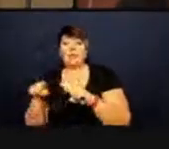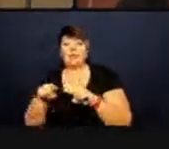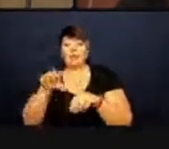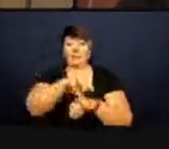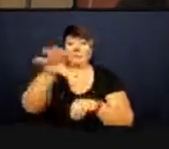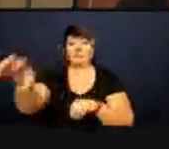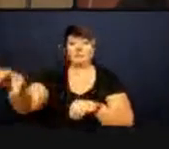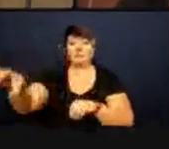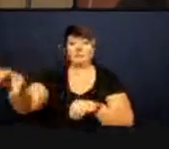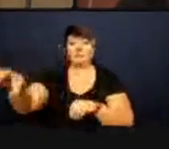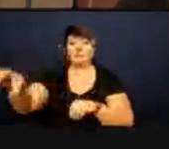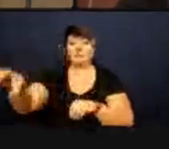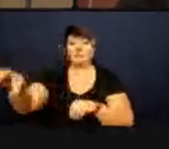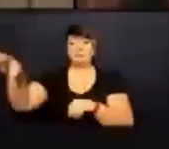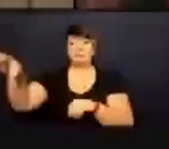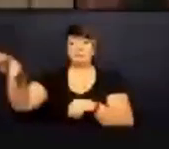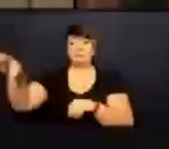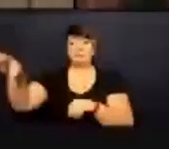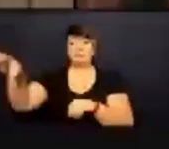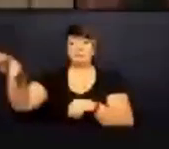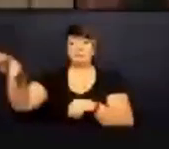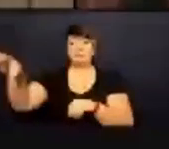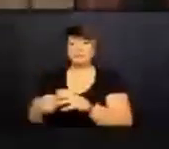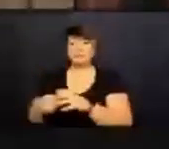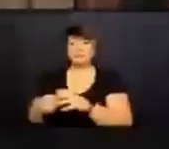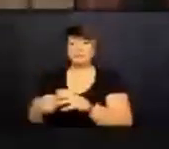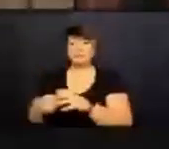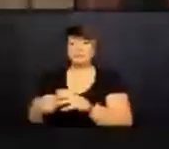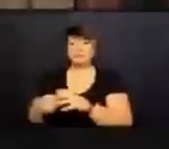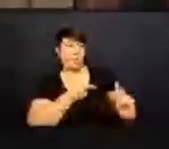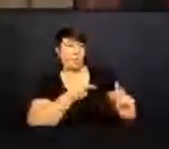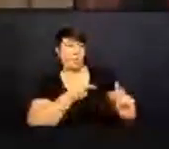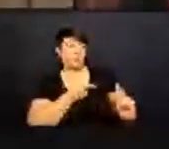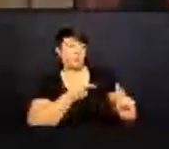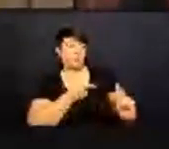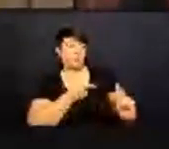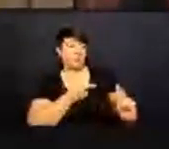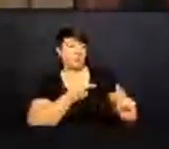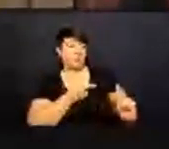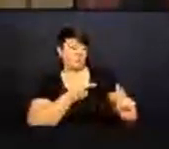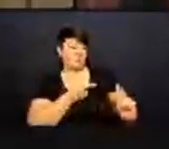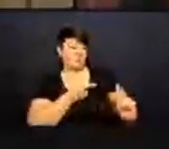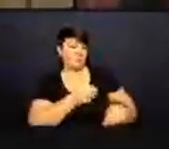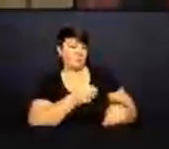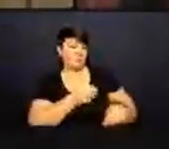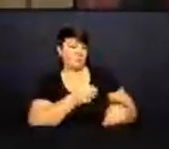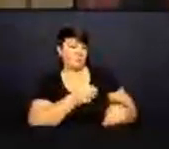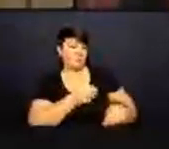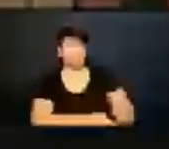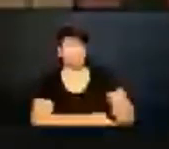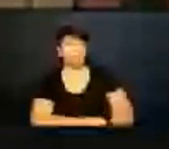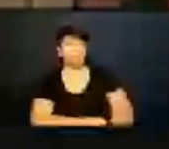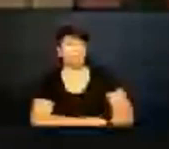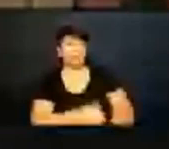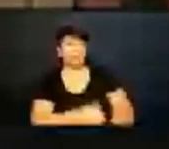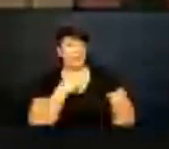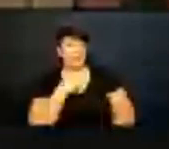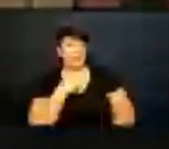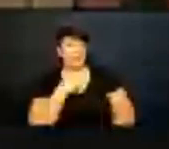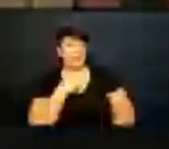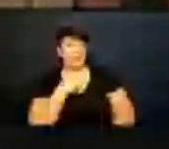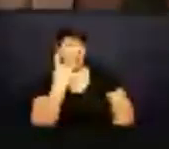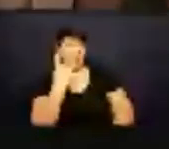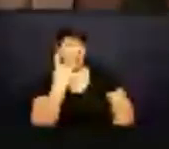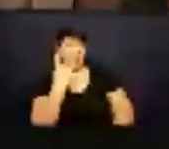na ofisi kadhaa katika maeneo mbalimbali. Kufikia sasa lengo letu ni